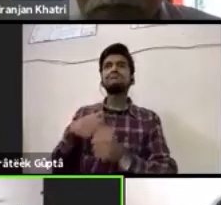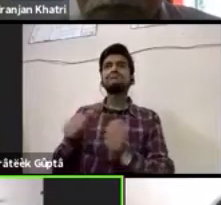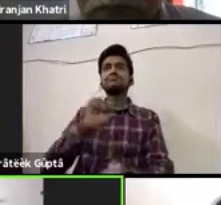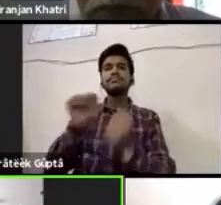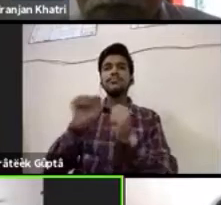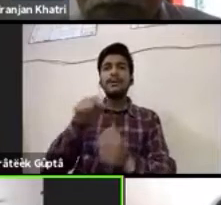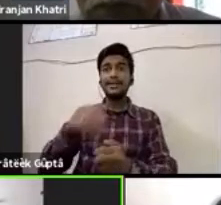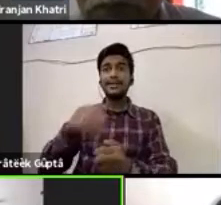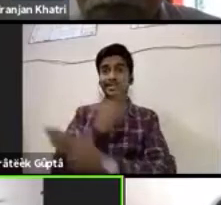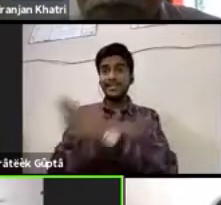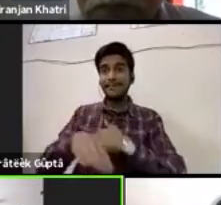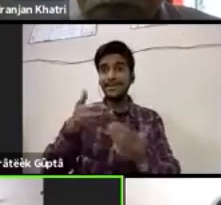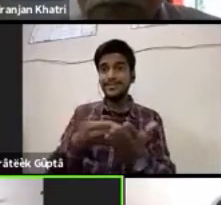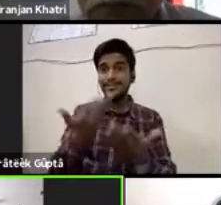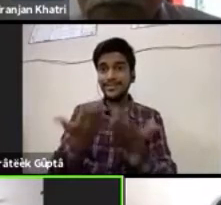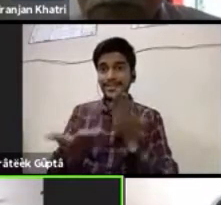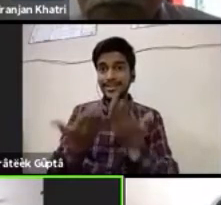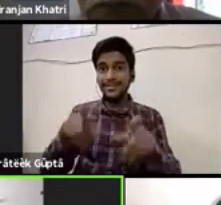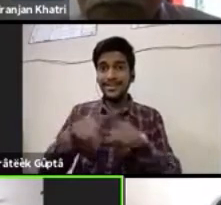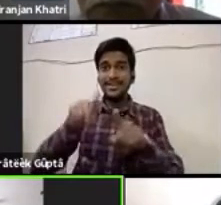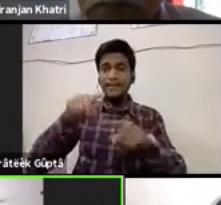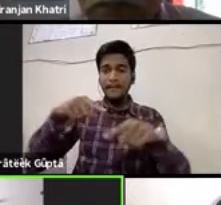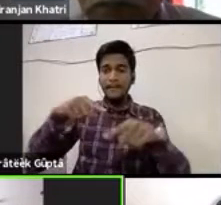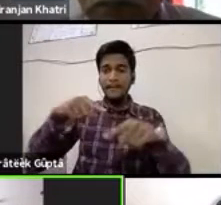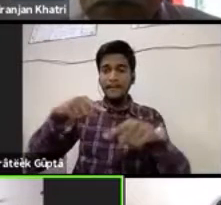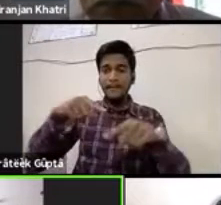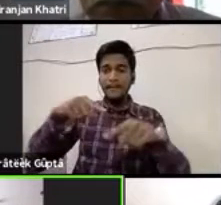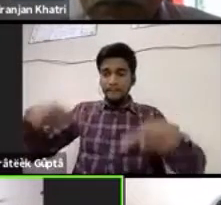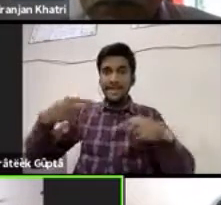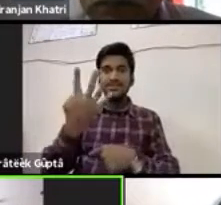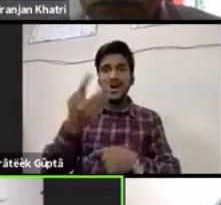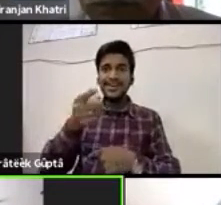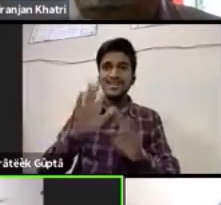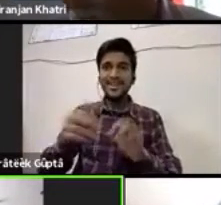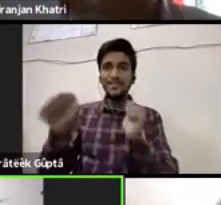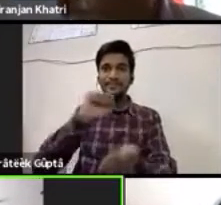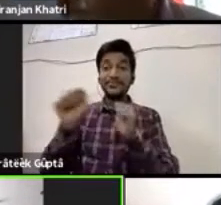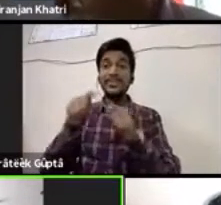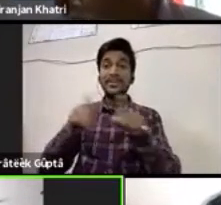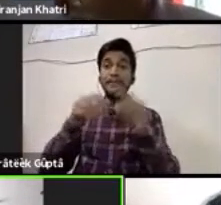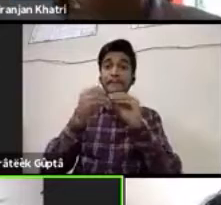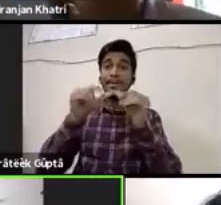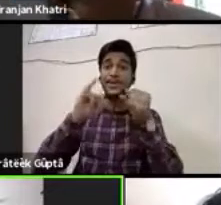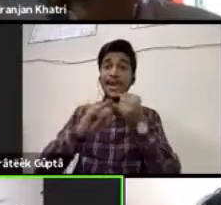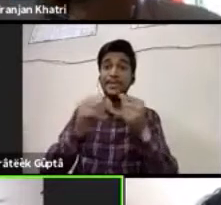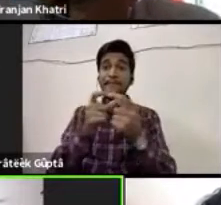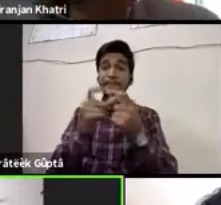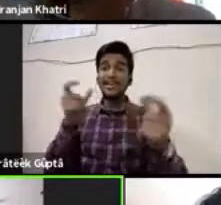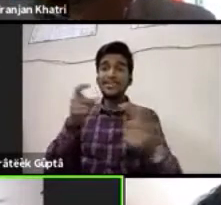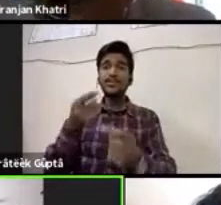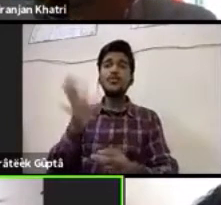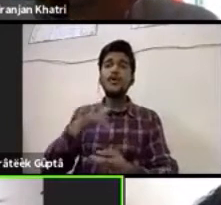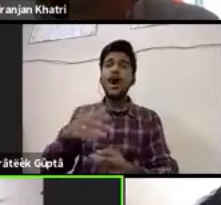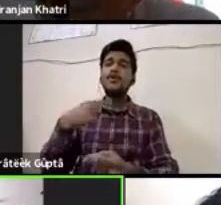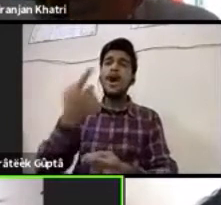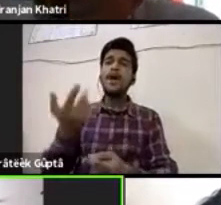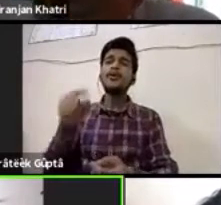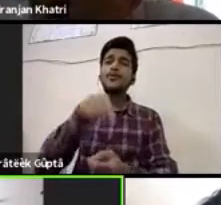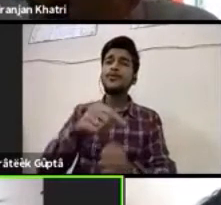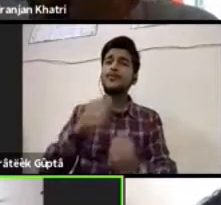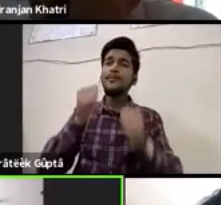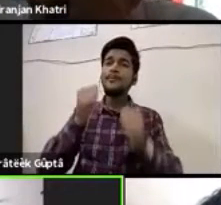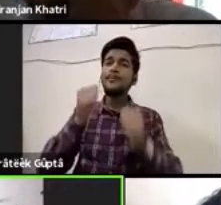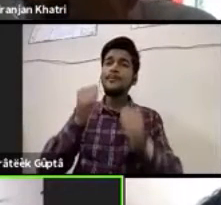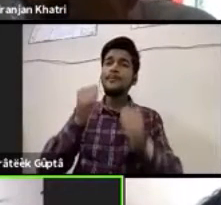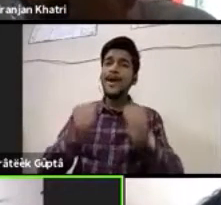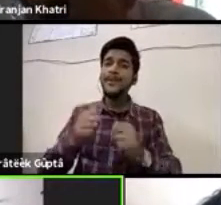वही 4 व्हील्स है ना, व्हील चेयर में जो 4 व्हील्स है, हम क्यों बस में या कार में बैठते हैं? ताकि